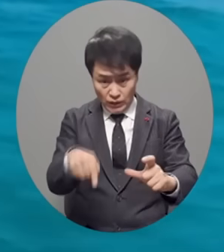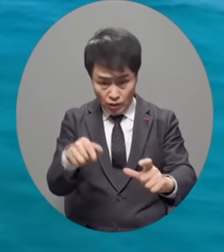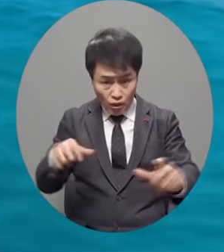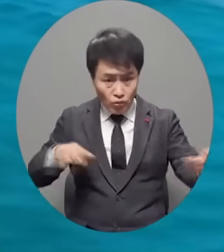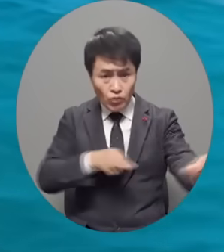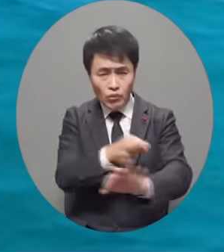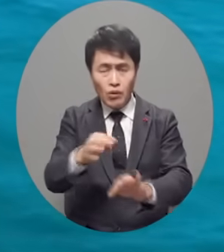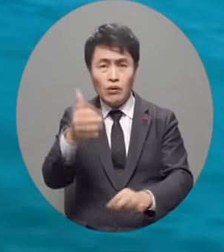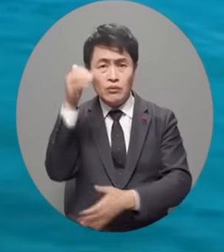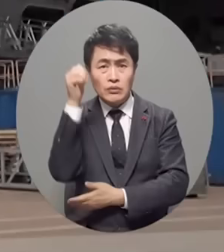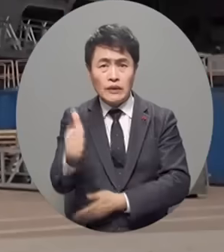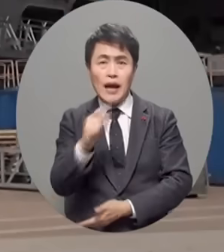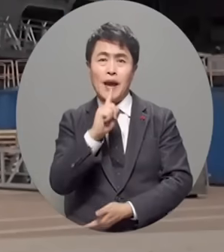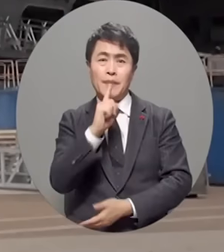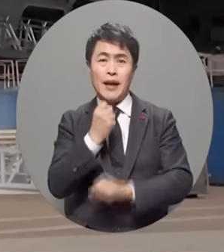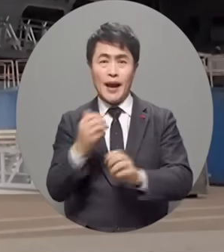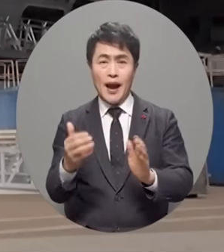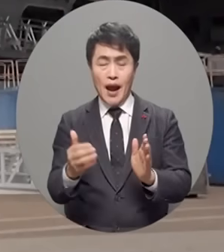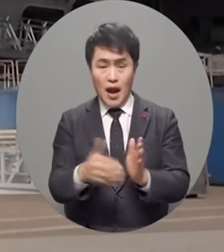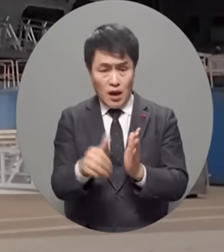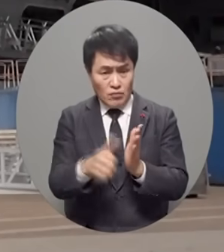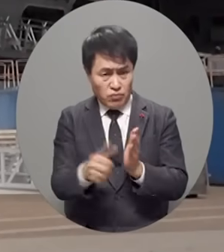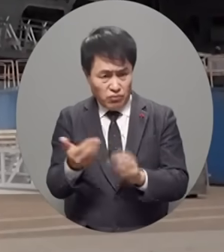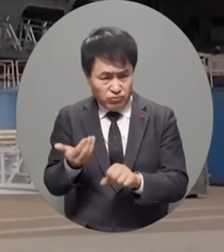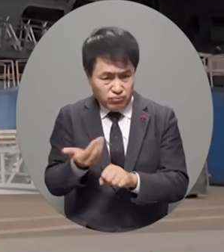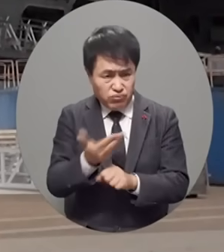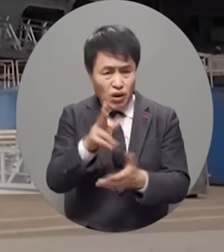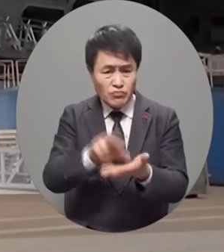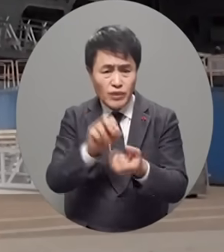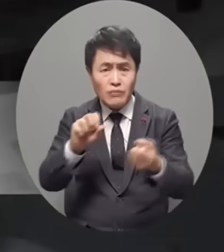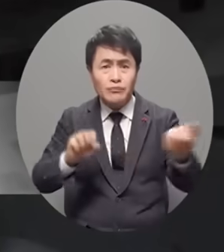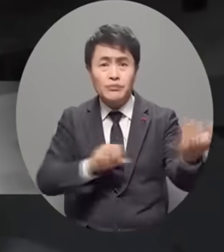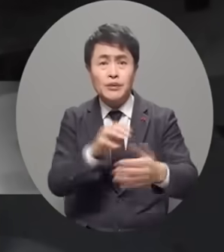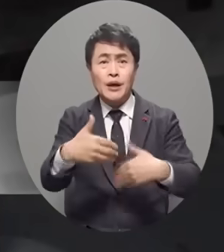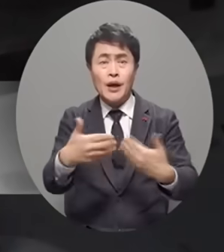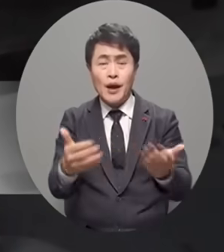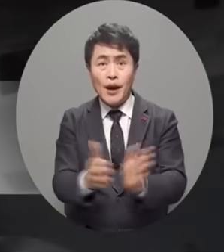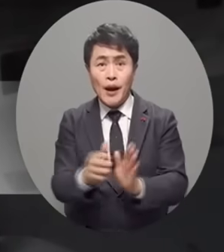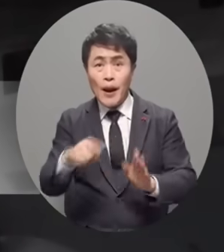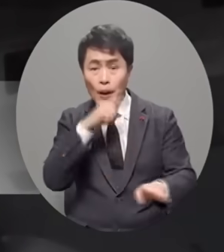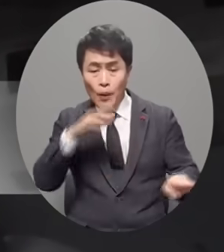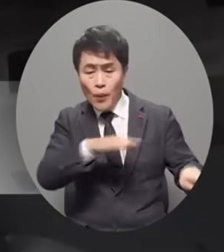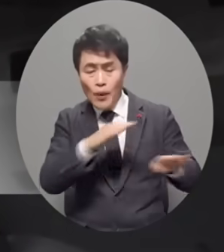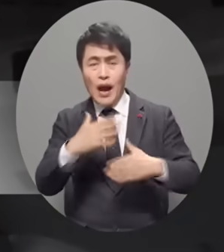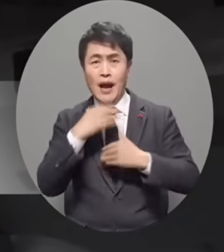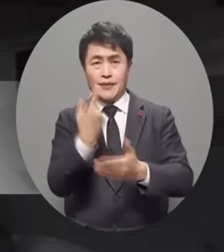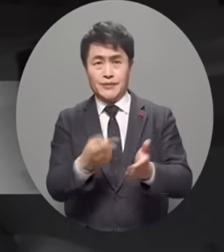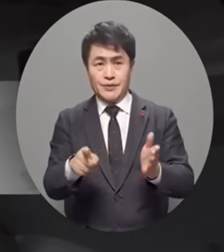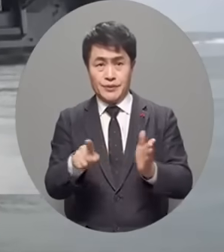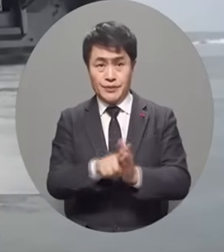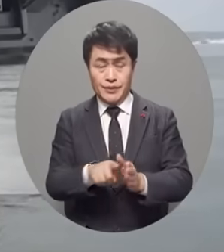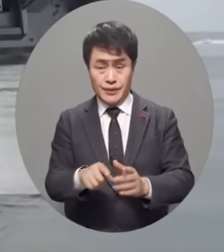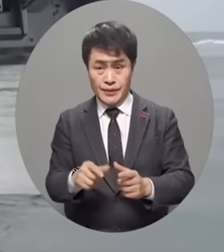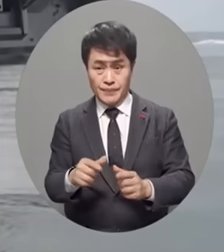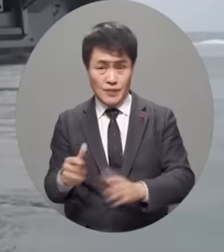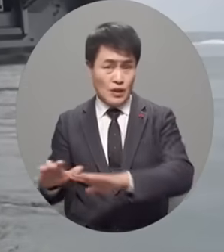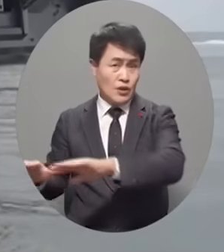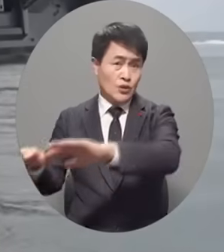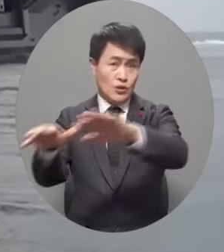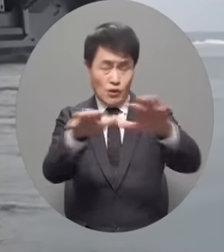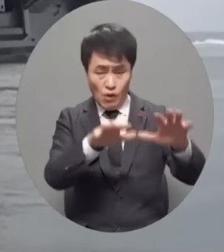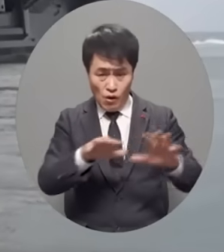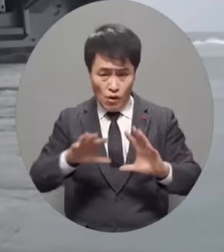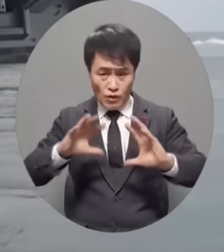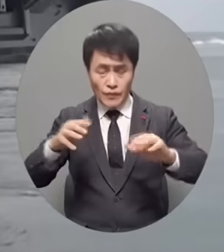밝혔습니다. 이처럼 물류 대란이 현실화되자 미국은 홍해 일대의 안전을 지키기 위한 다국적 함대의 창설을